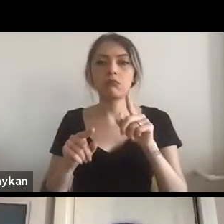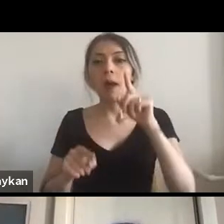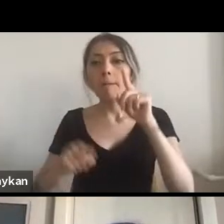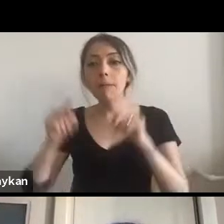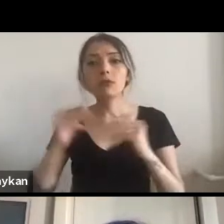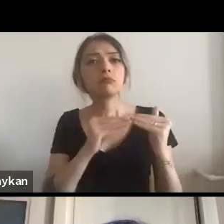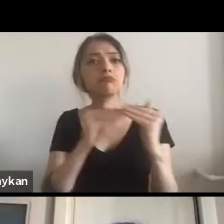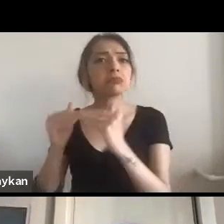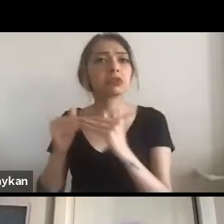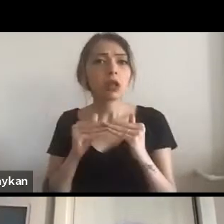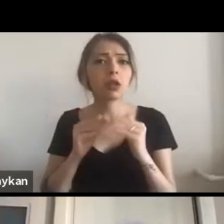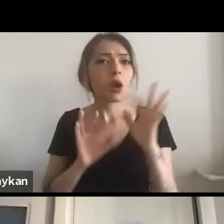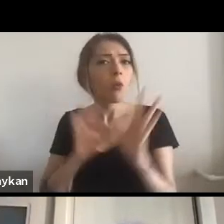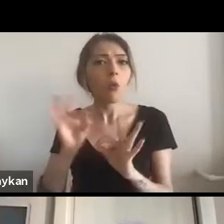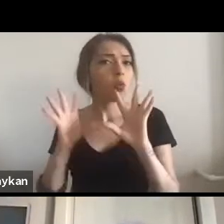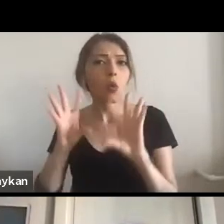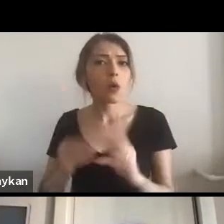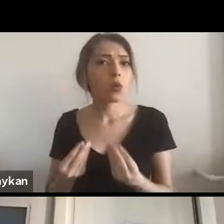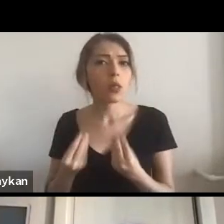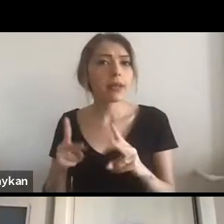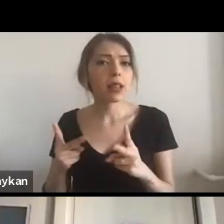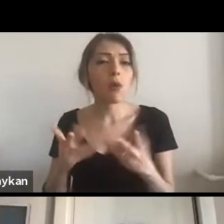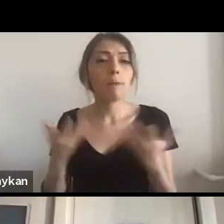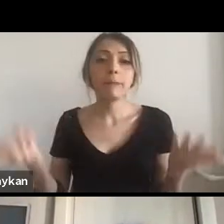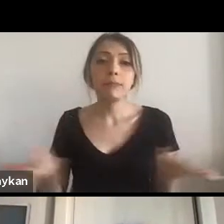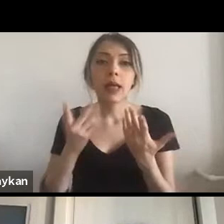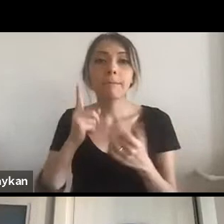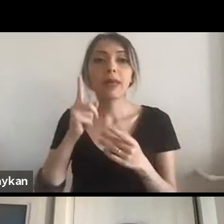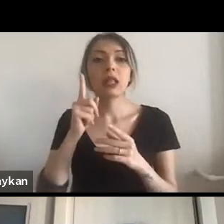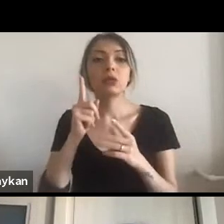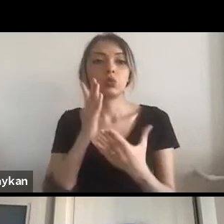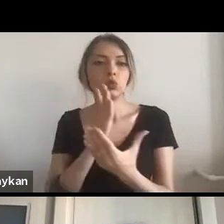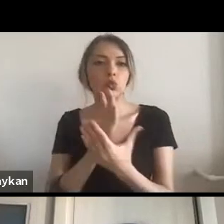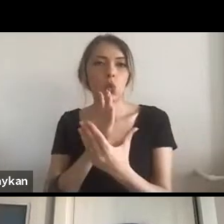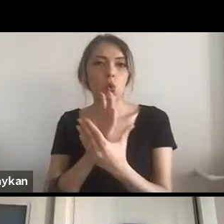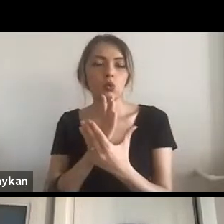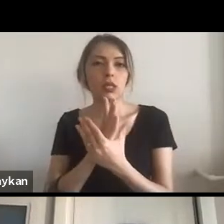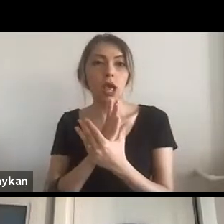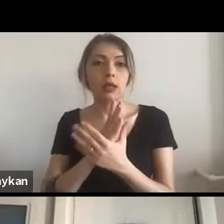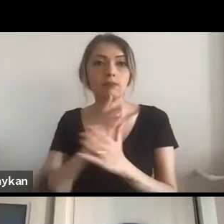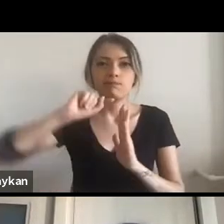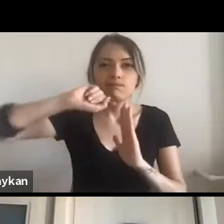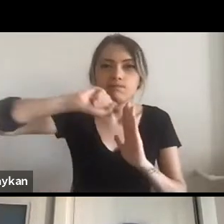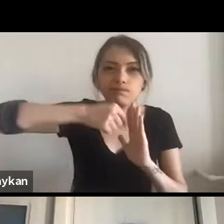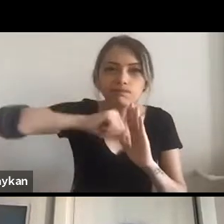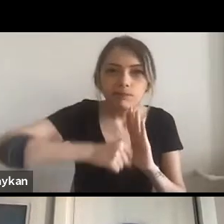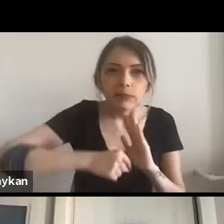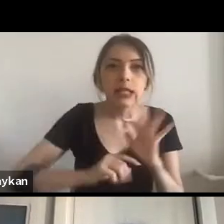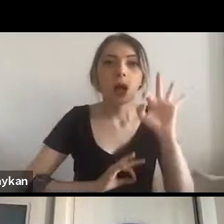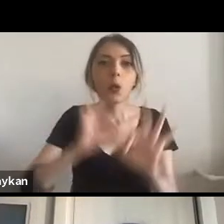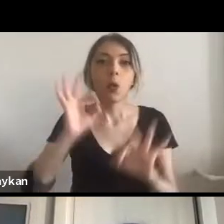izlemeye tabi oluyor. Eğer bir dosyanın enhanced, nitelikli olarak izlenmesi